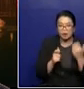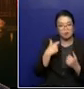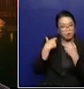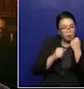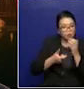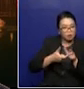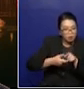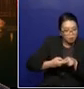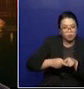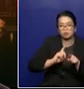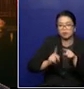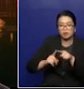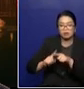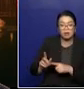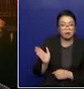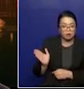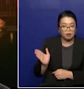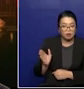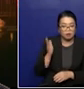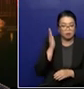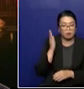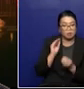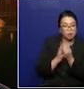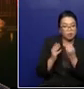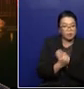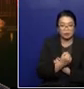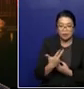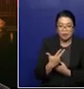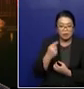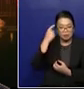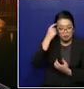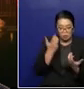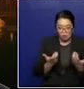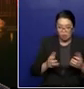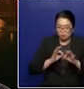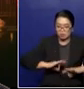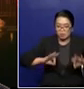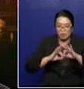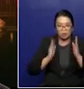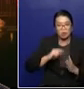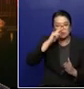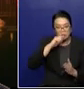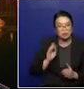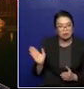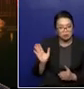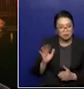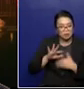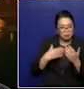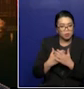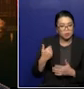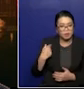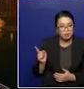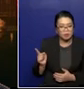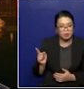ดแล้วไปดูแผ่นต่อไปว่าทุเรียนมังคุดลำไยท่านว่าสินค้าหลักและเส้นเลือดของคนไทยอย่าเ